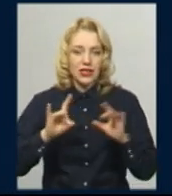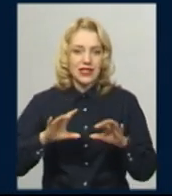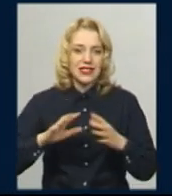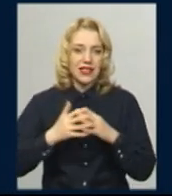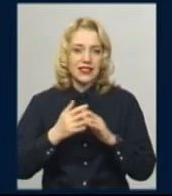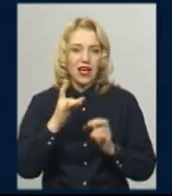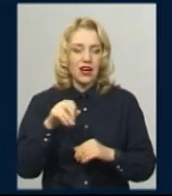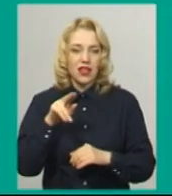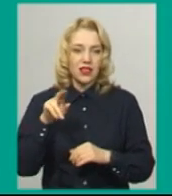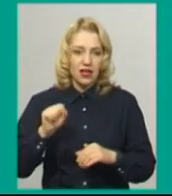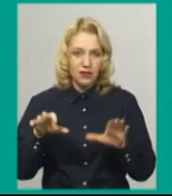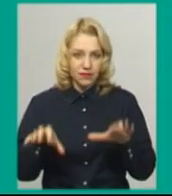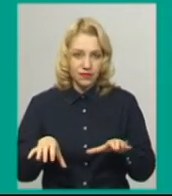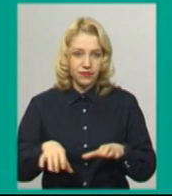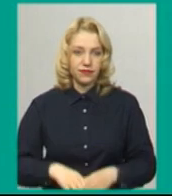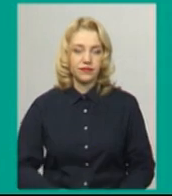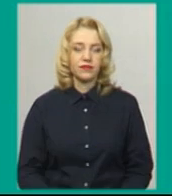ради.